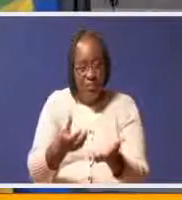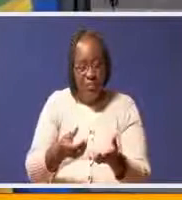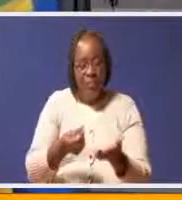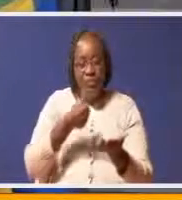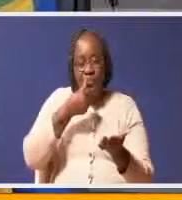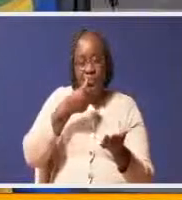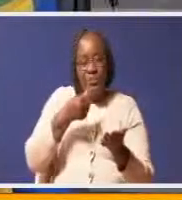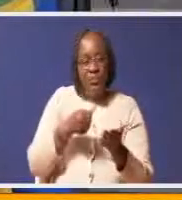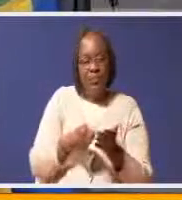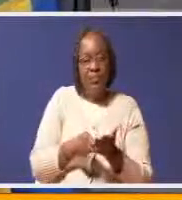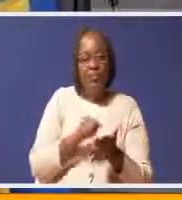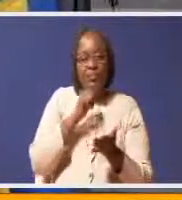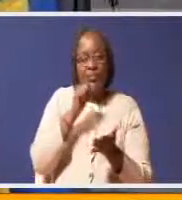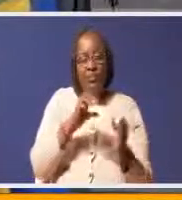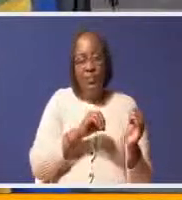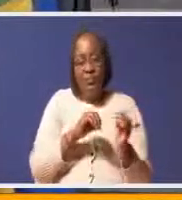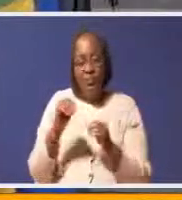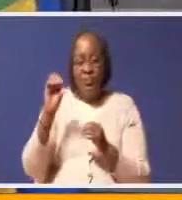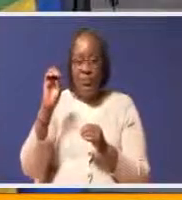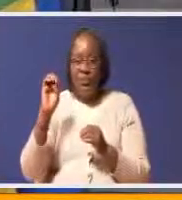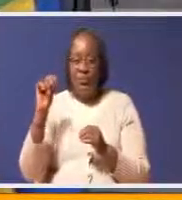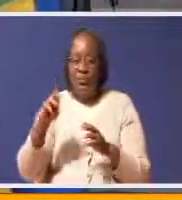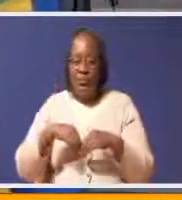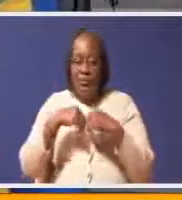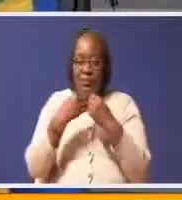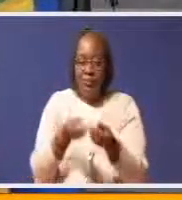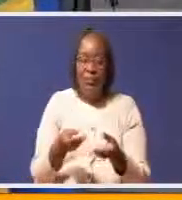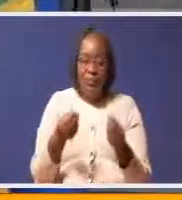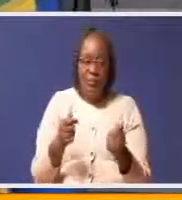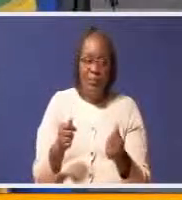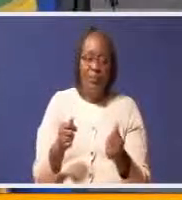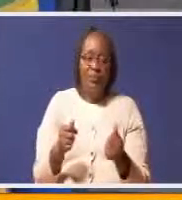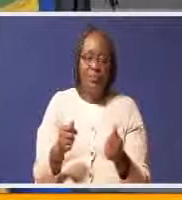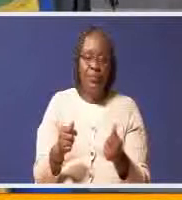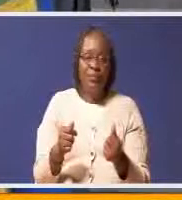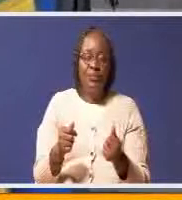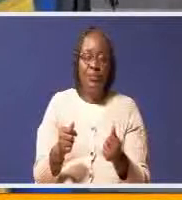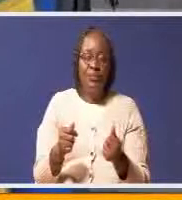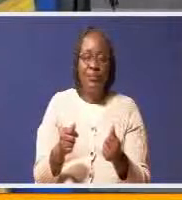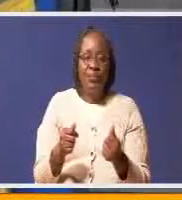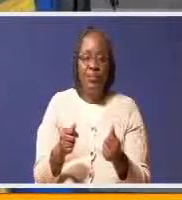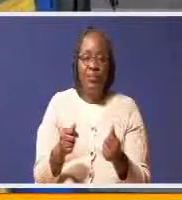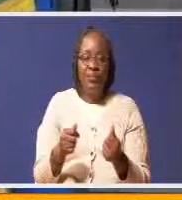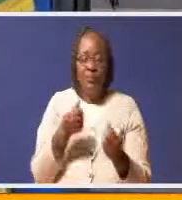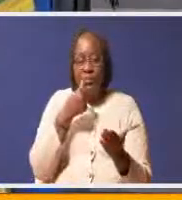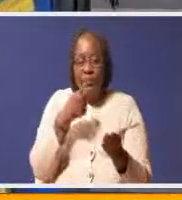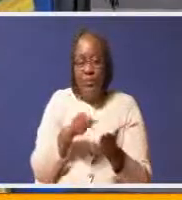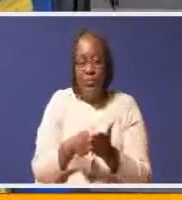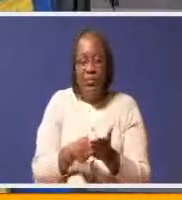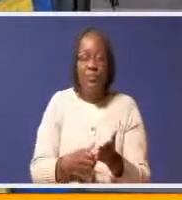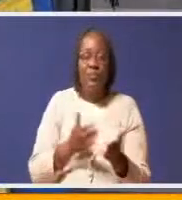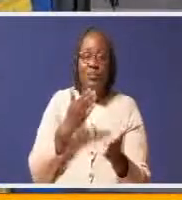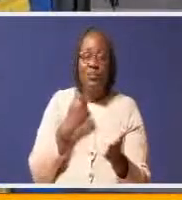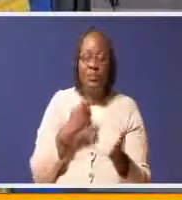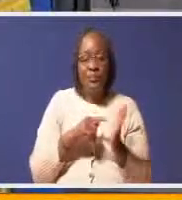tire Baruga batike ejo mbikia kwa hii ESCC ba uge ine nkanele mbesha kiutu ufio. Iwa ande nkere Baruga